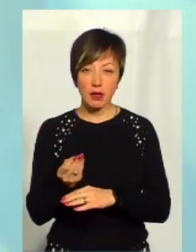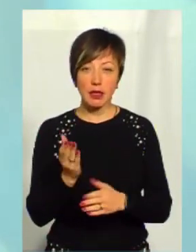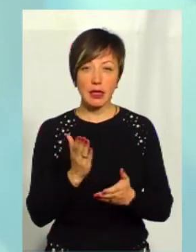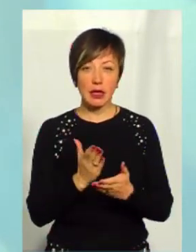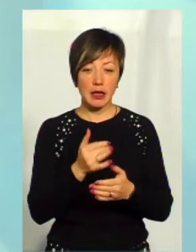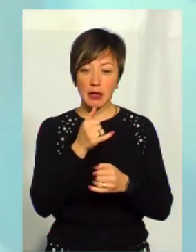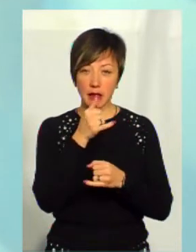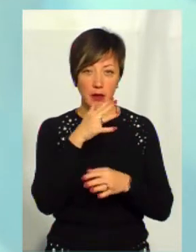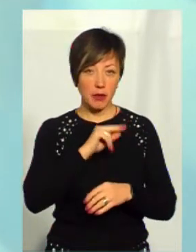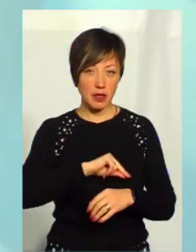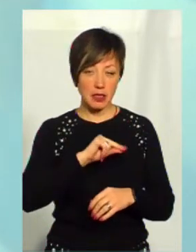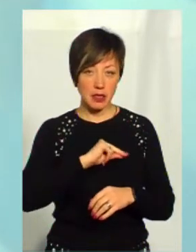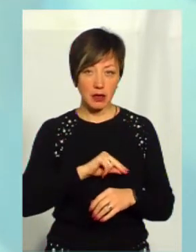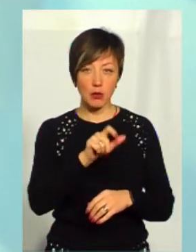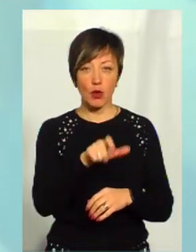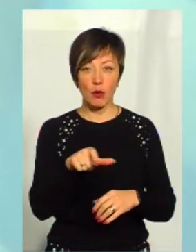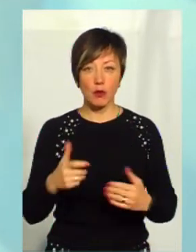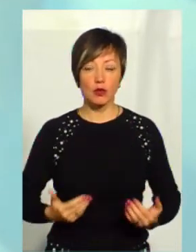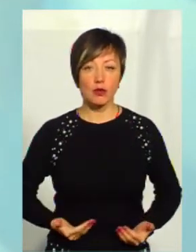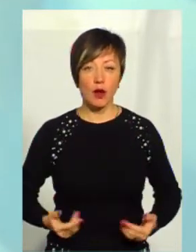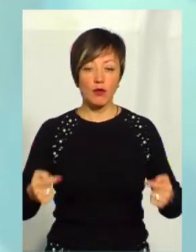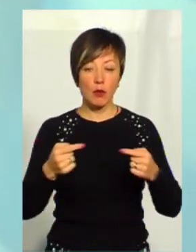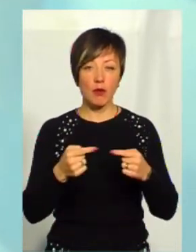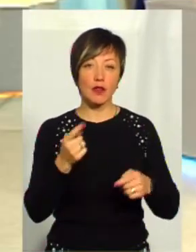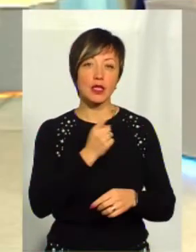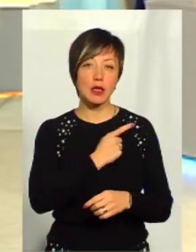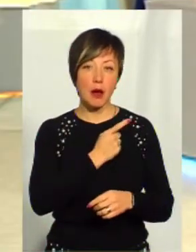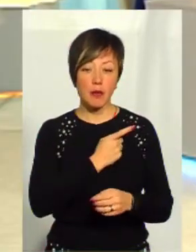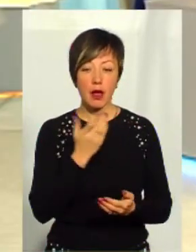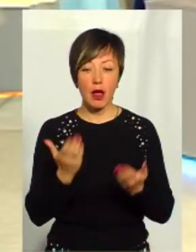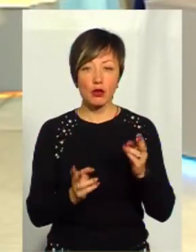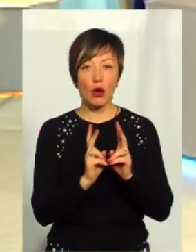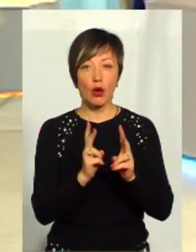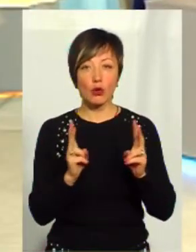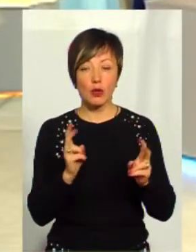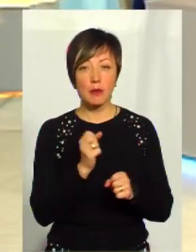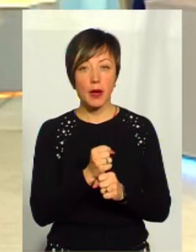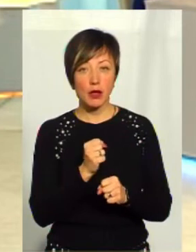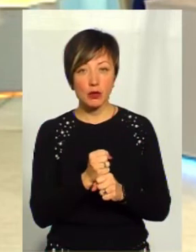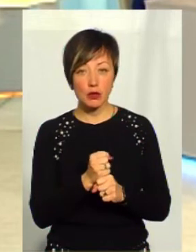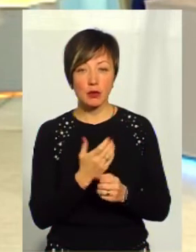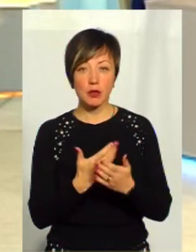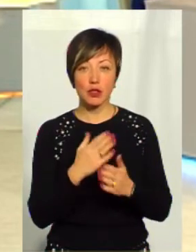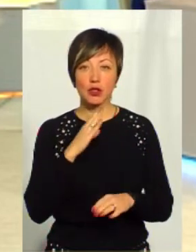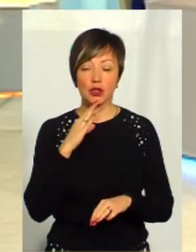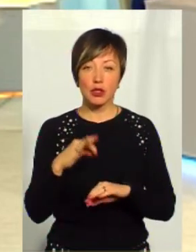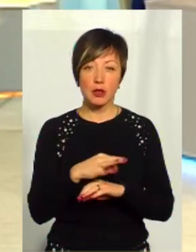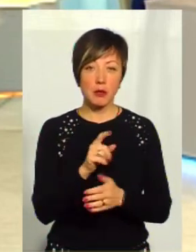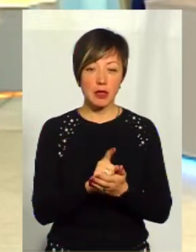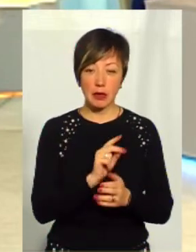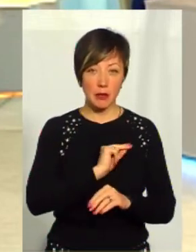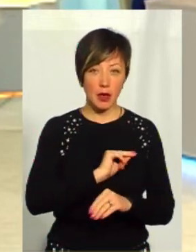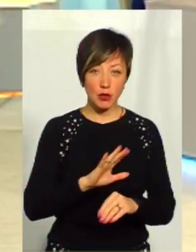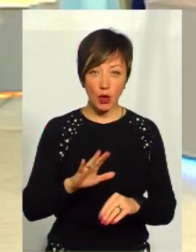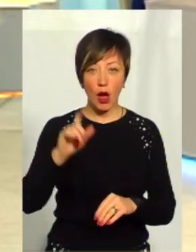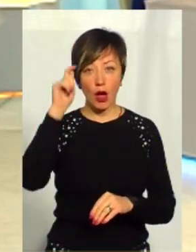є непрацездатними громадянами і проживають відповідно самі. Оскільки якщо хтось із них, допустимо, працює, жінка на пенсії не працює, але чоловік